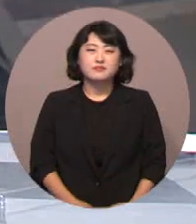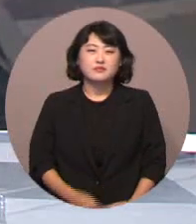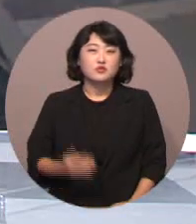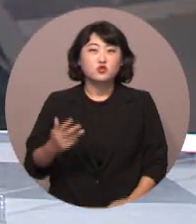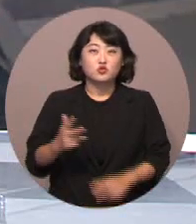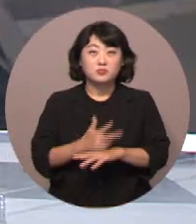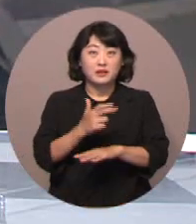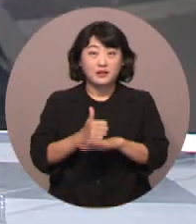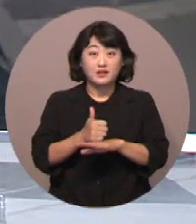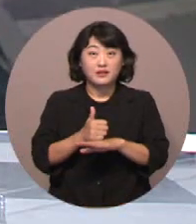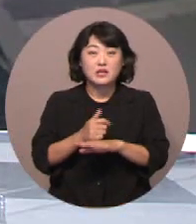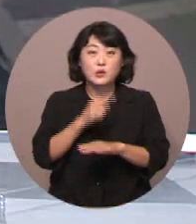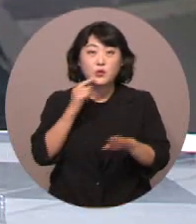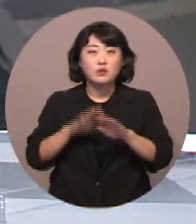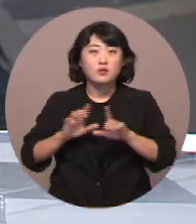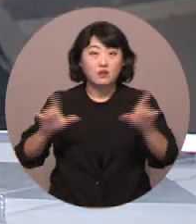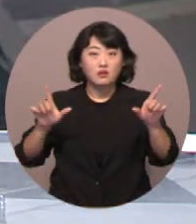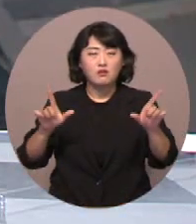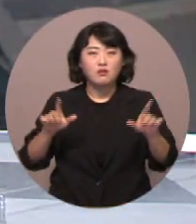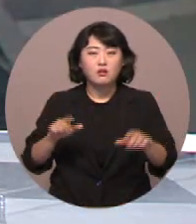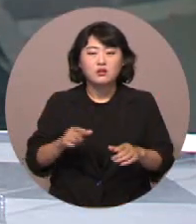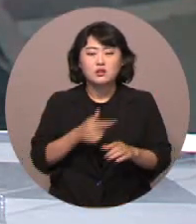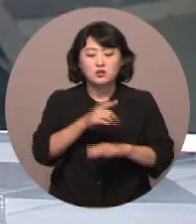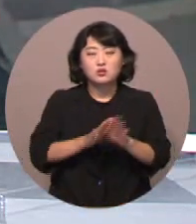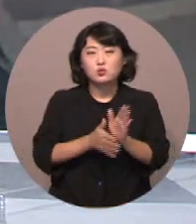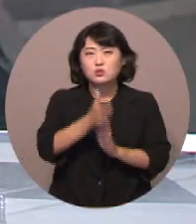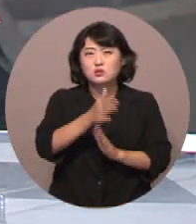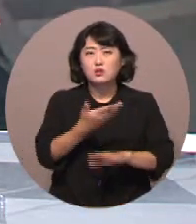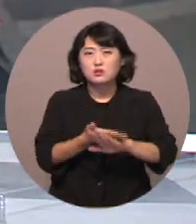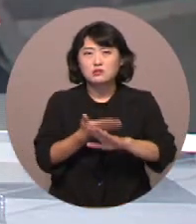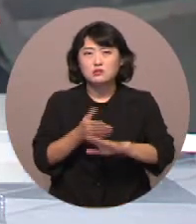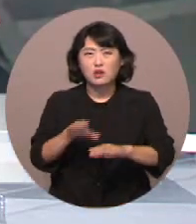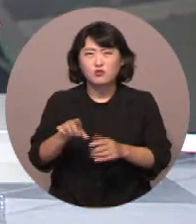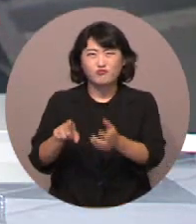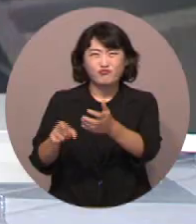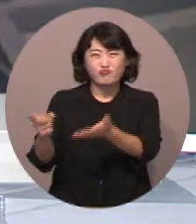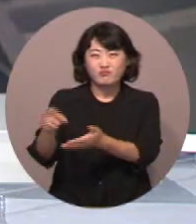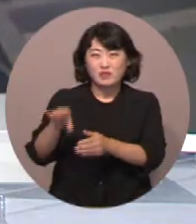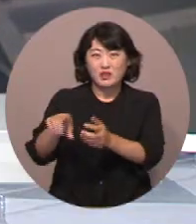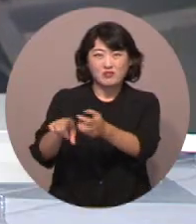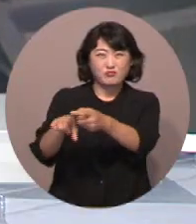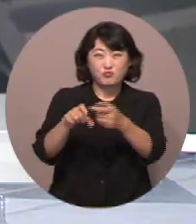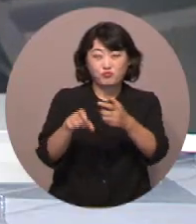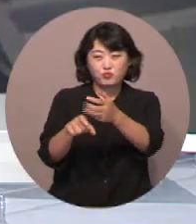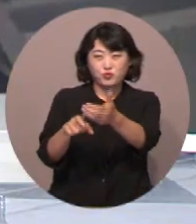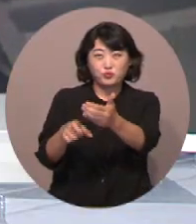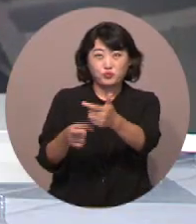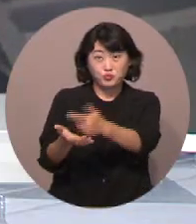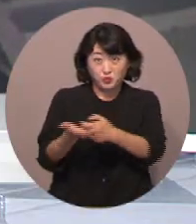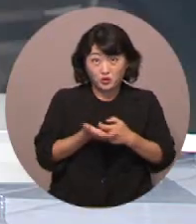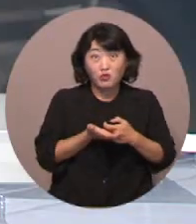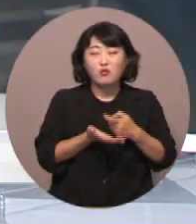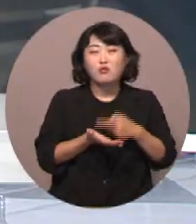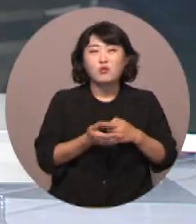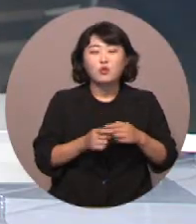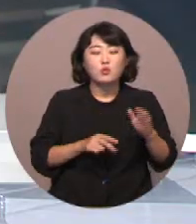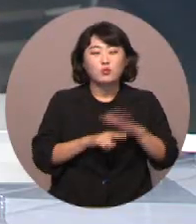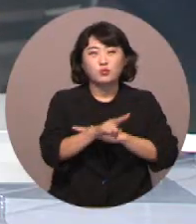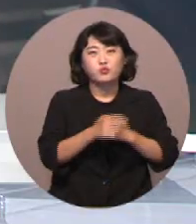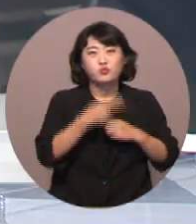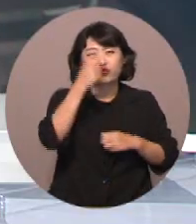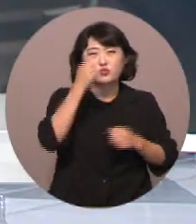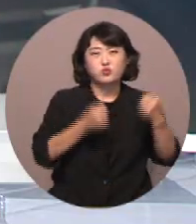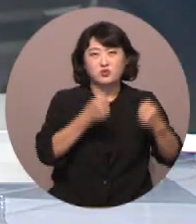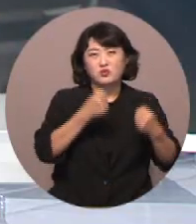지난주말 대전 도심에서 남의 차를 훔쳐 사고를 내고 달아난 20대 남성이 경찰에 붙잡혔습니다 술을 마시고